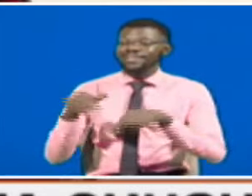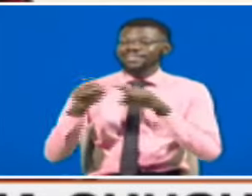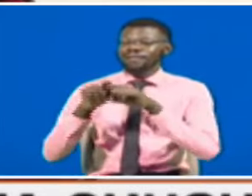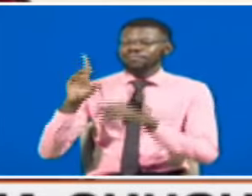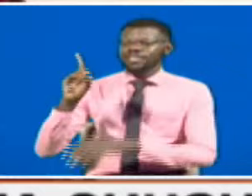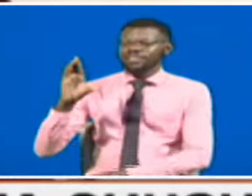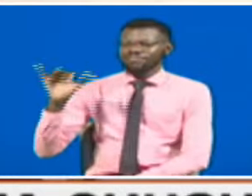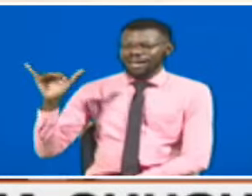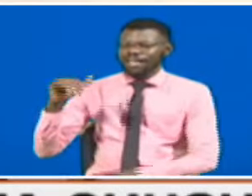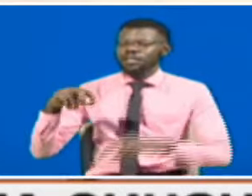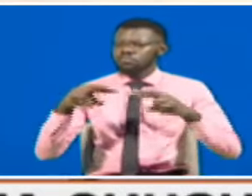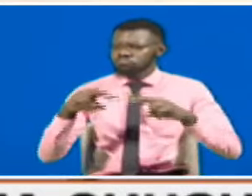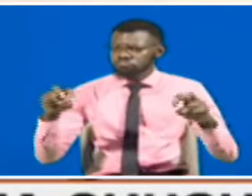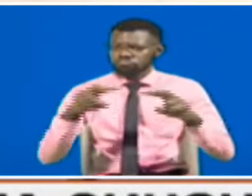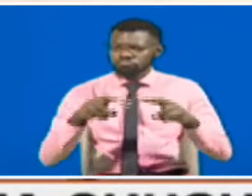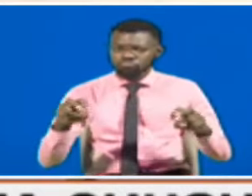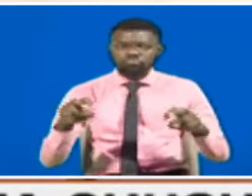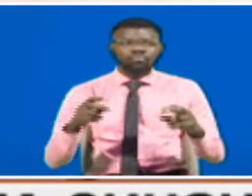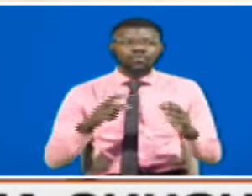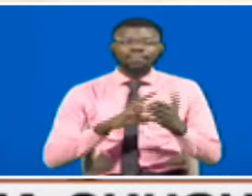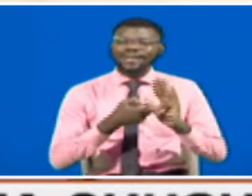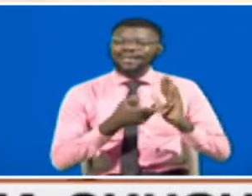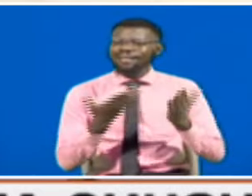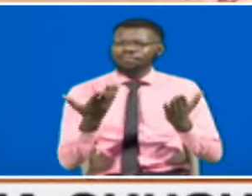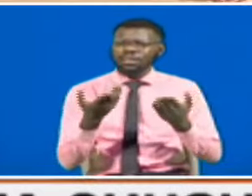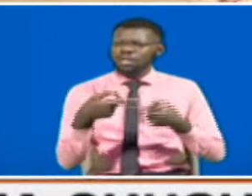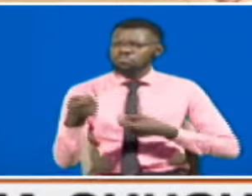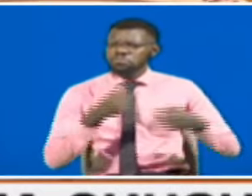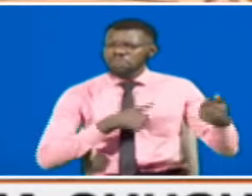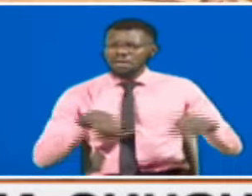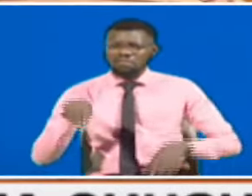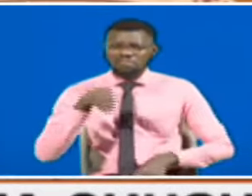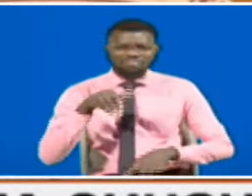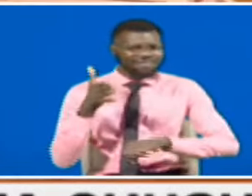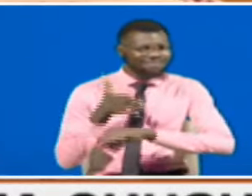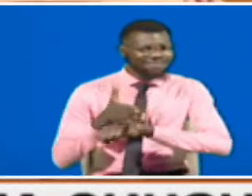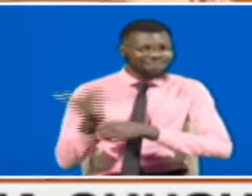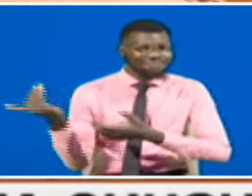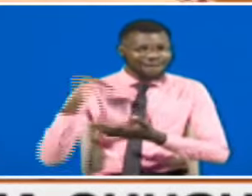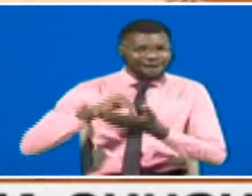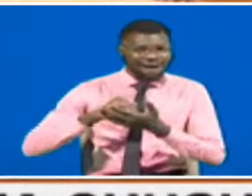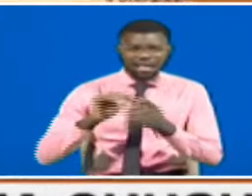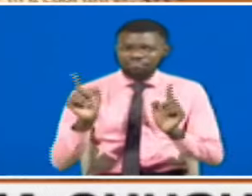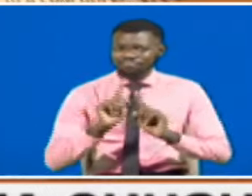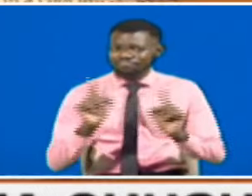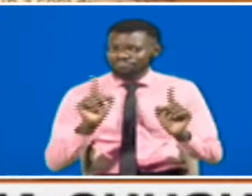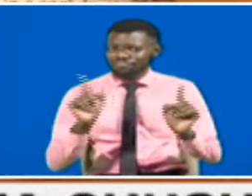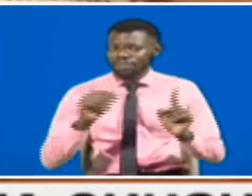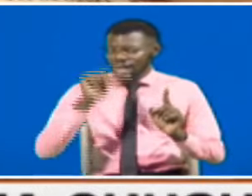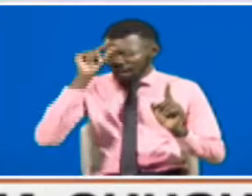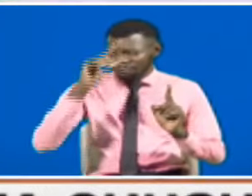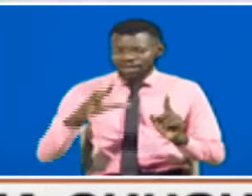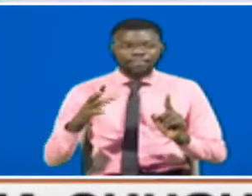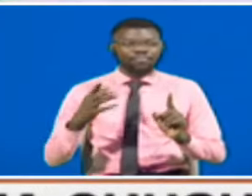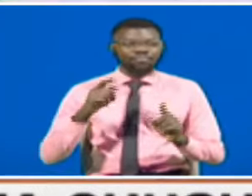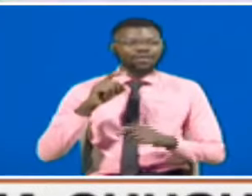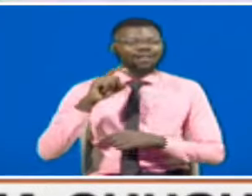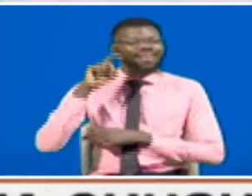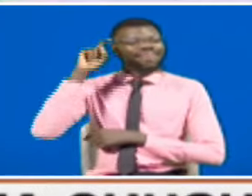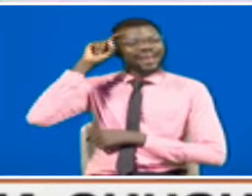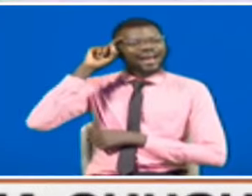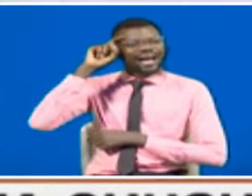kona izikuja kwamba watu wetu wanauziwa mbolea duni. Haya yanajiri huku gavana wa Tharaka Nithi Muthomi Njuki